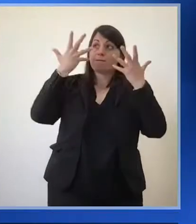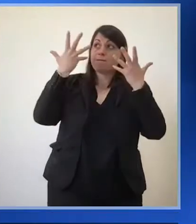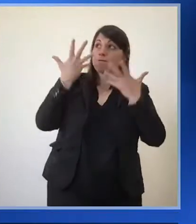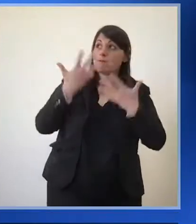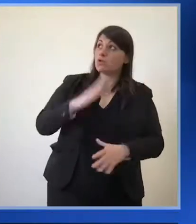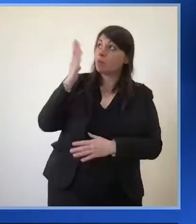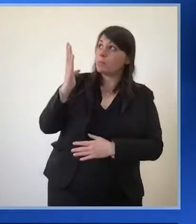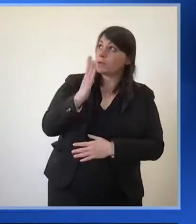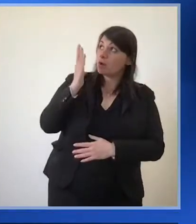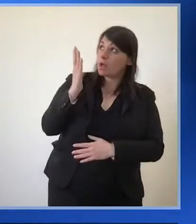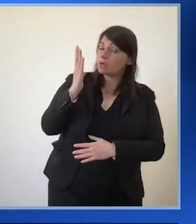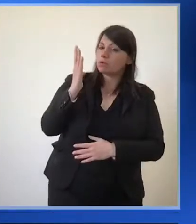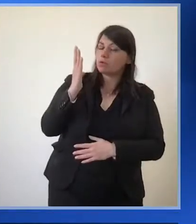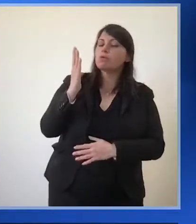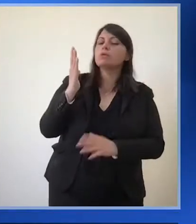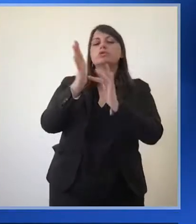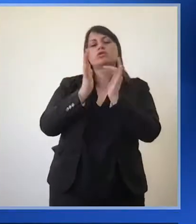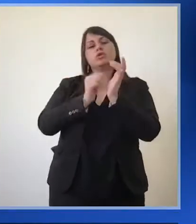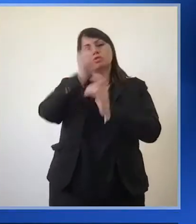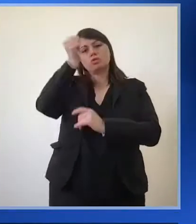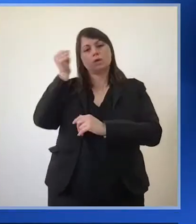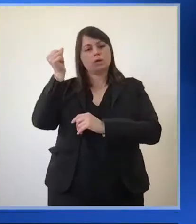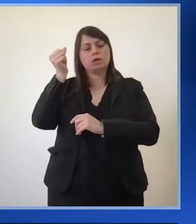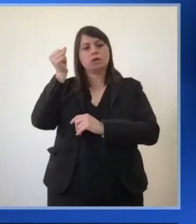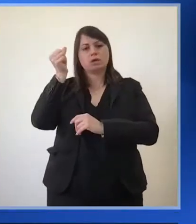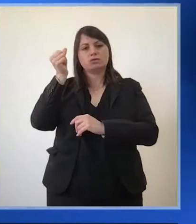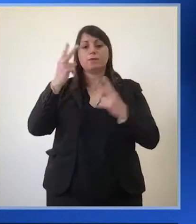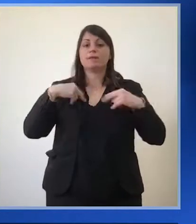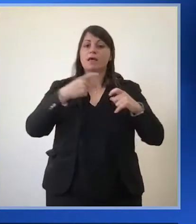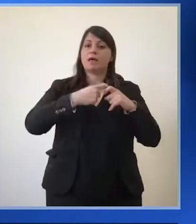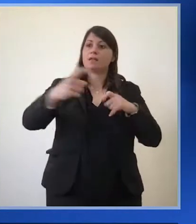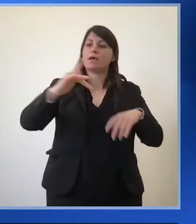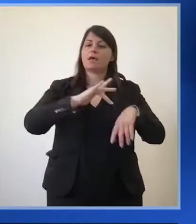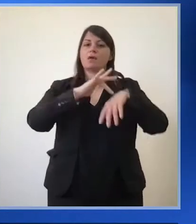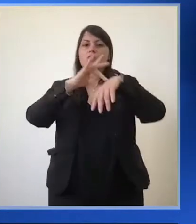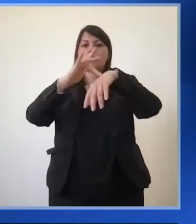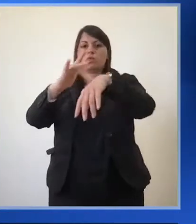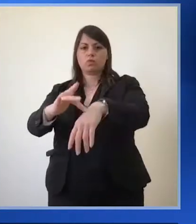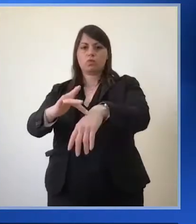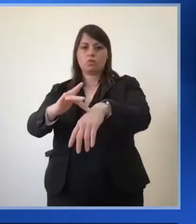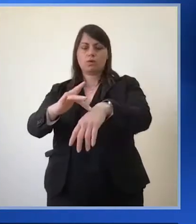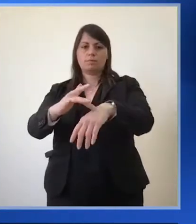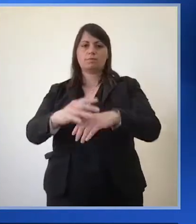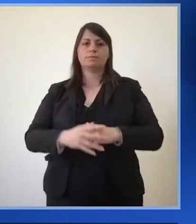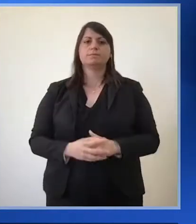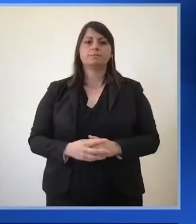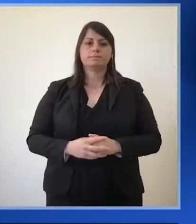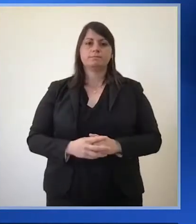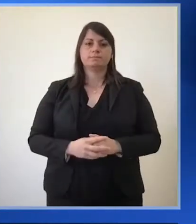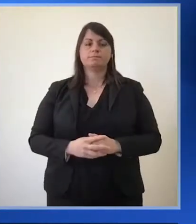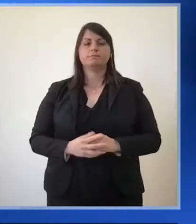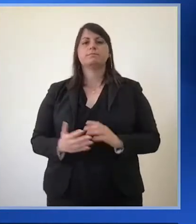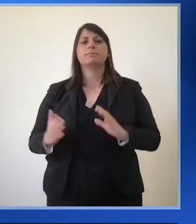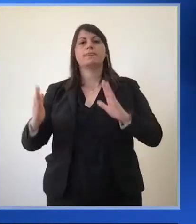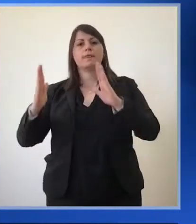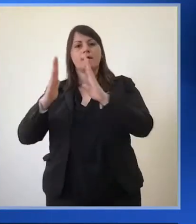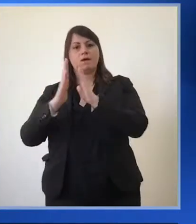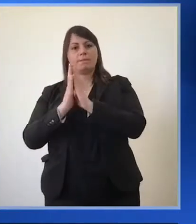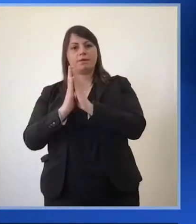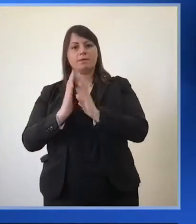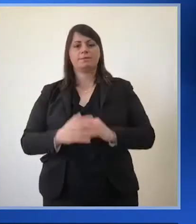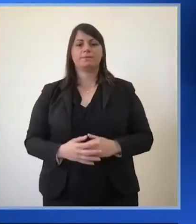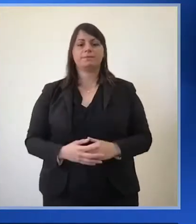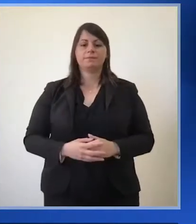dimissis omnibus peccatis vestris, perducat vos, Iesus Christus, ad vitam aeternam. Amen.